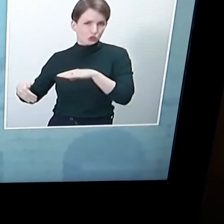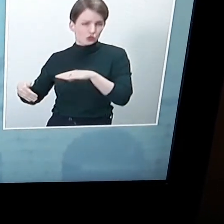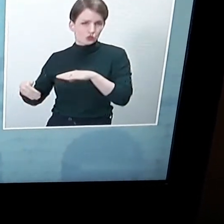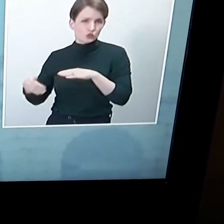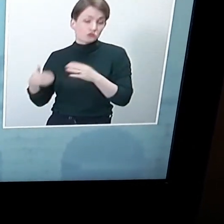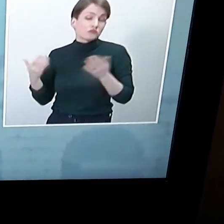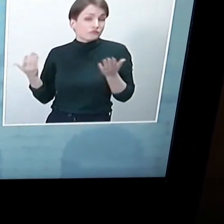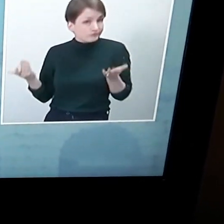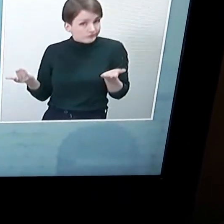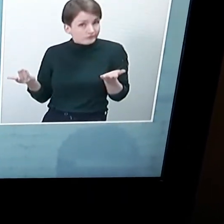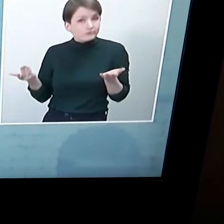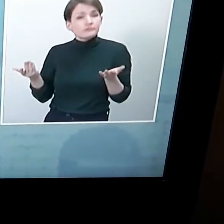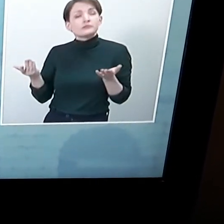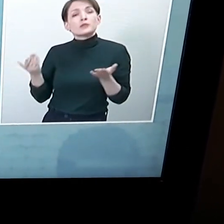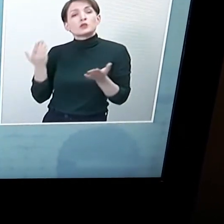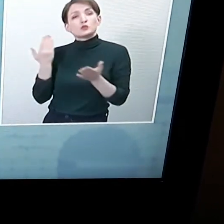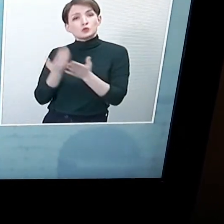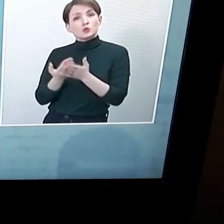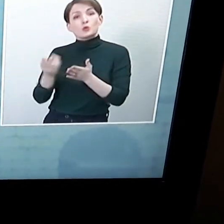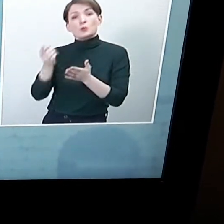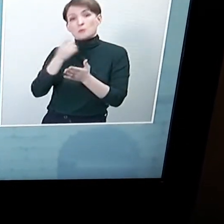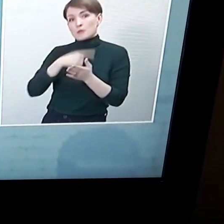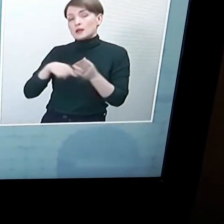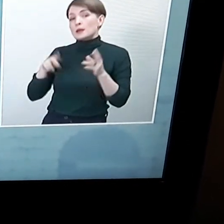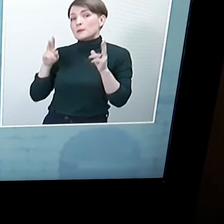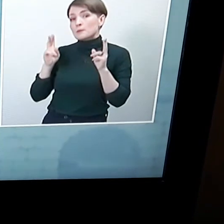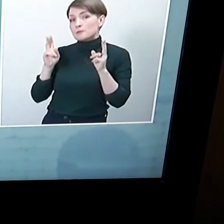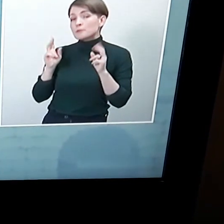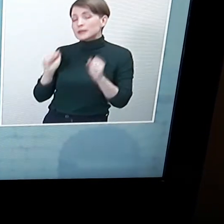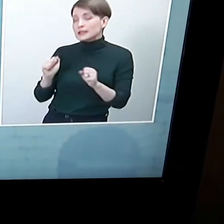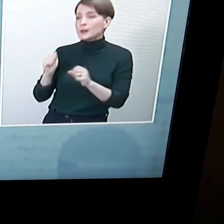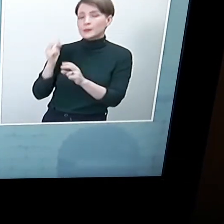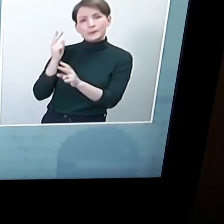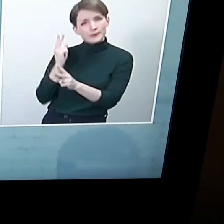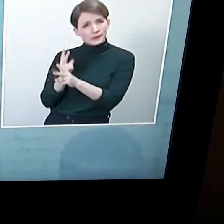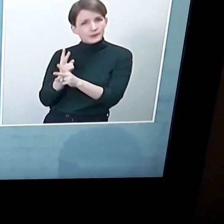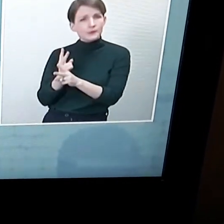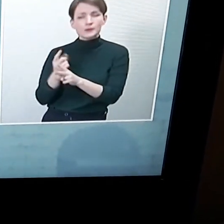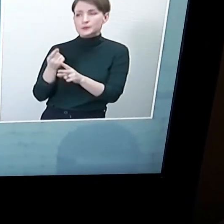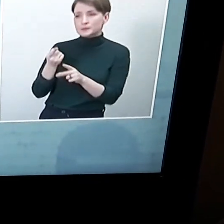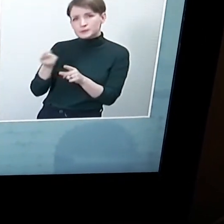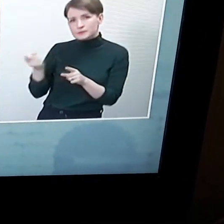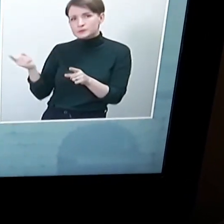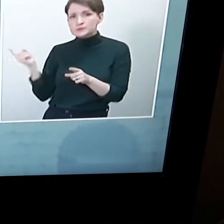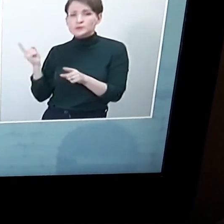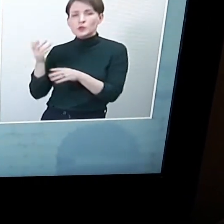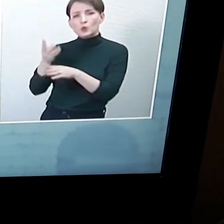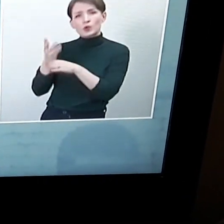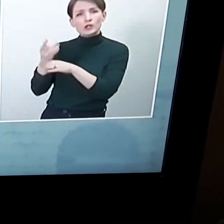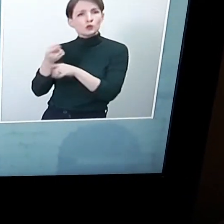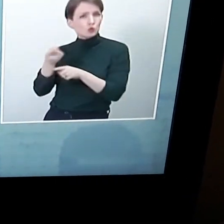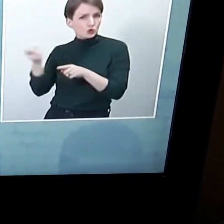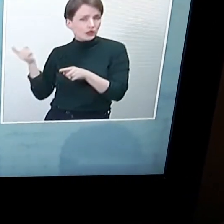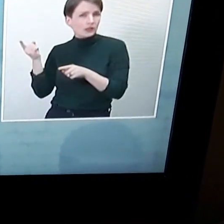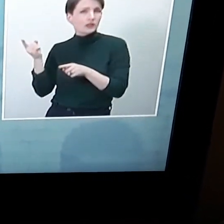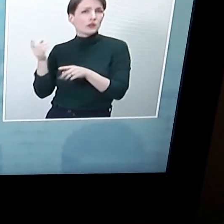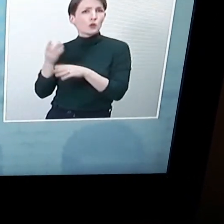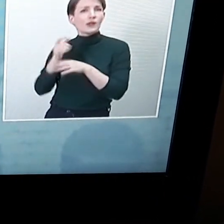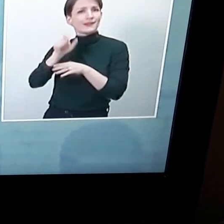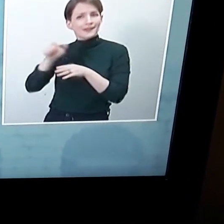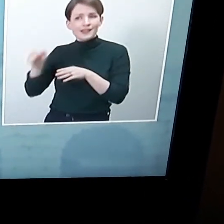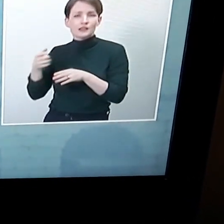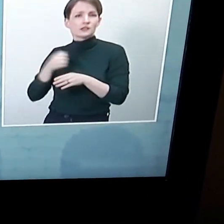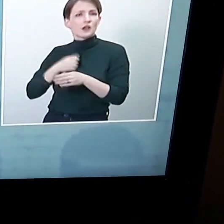ja tämän vuoksi tietenkin meidän pitää myös katsoa, että näille elinkeinotoimijoille, elinkeinonharjoittajille, yrityksille myös